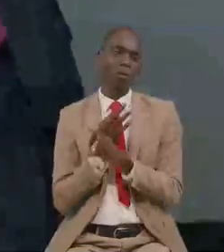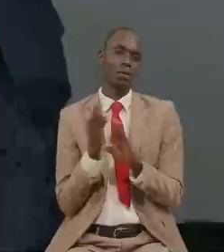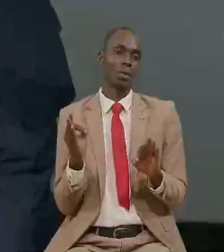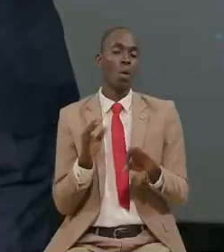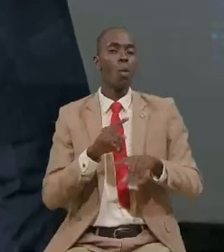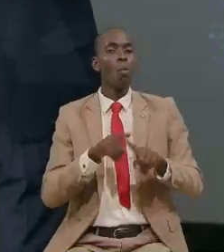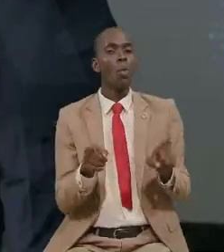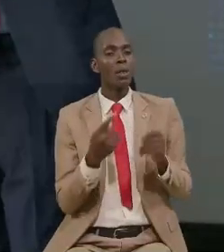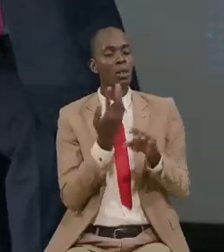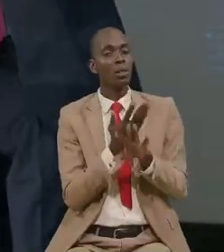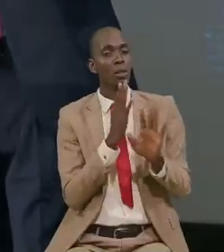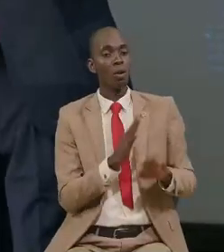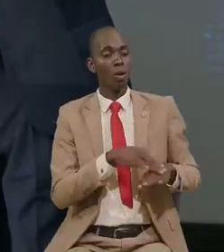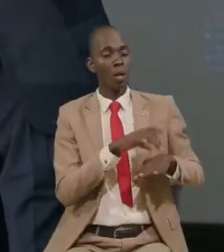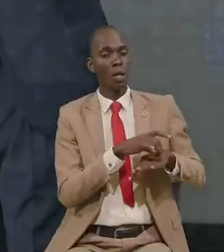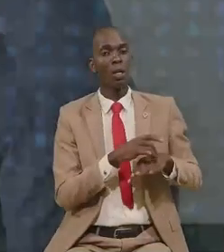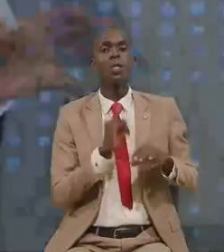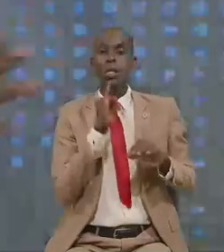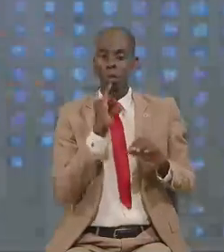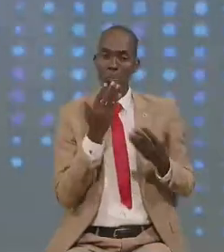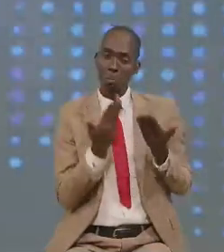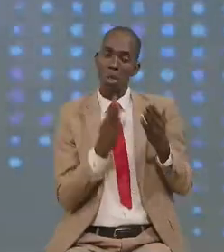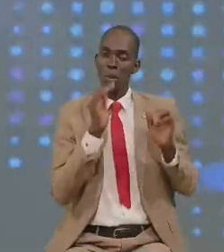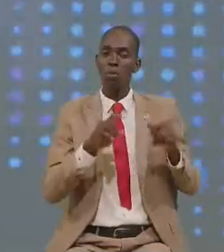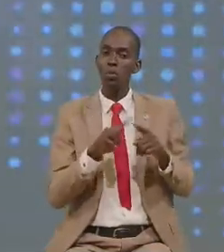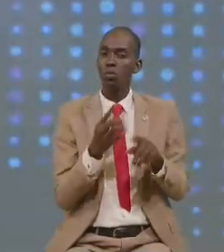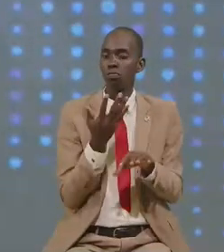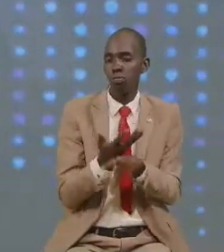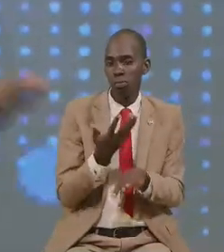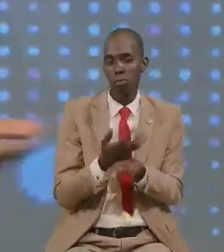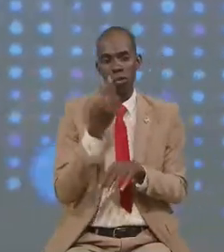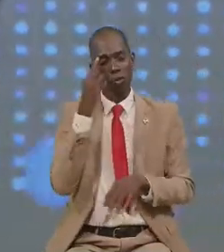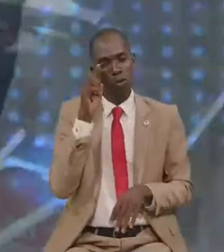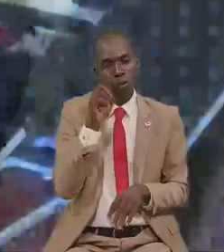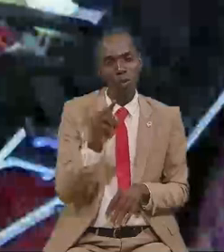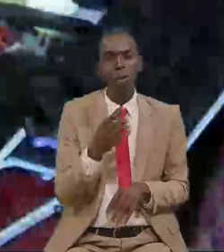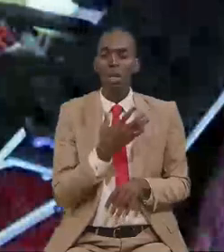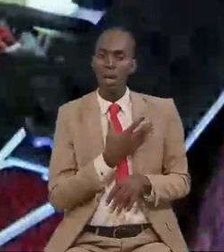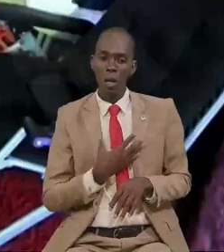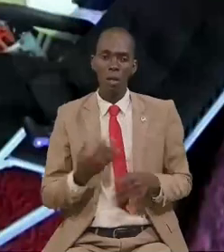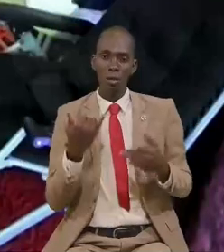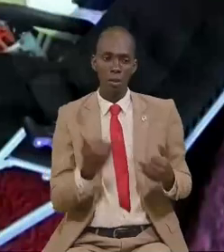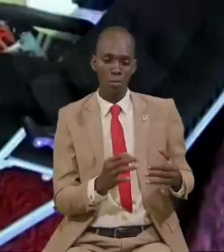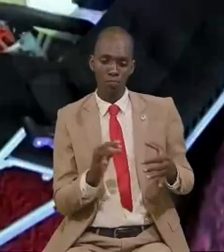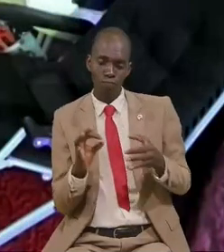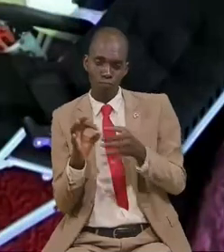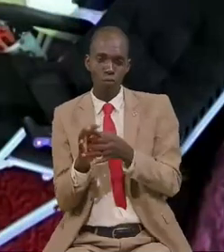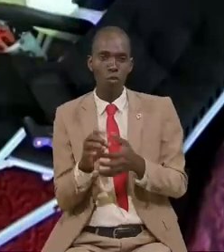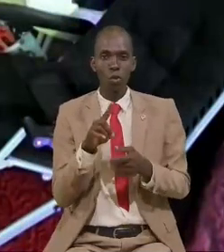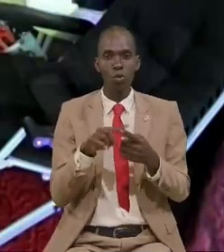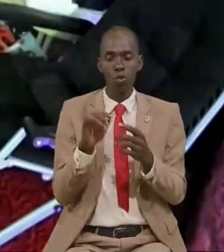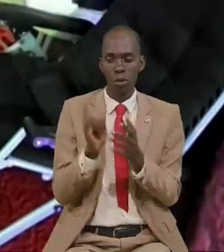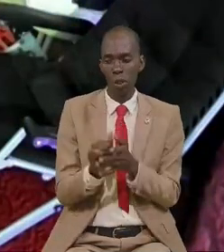peut intercéder pour toi, plaider pour toi et te réconcilier à cette